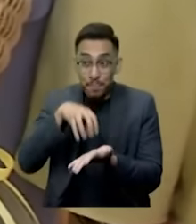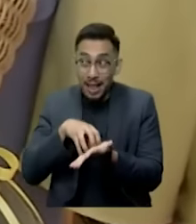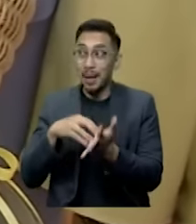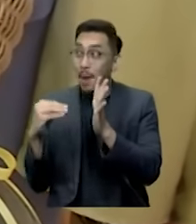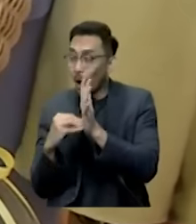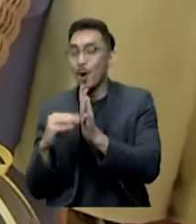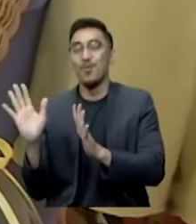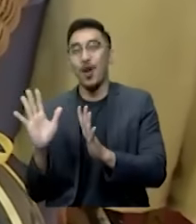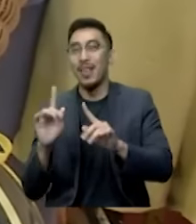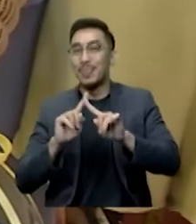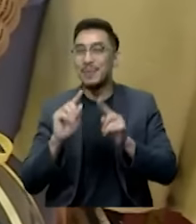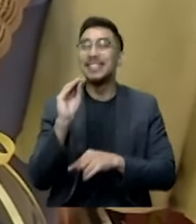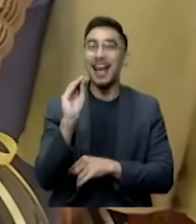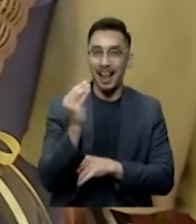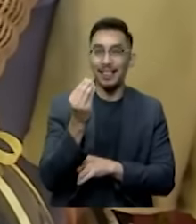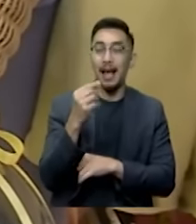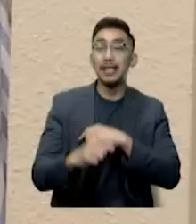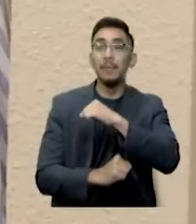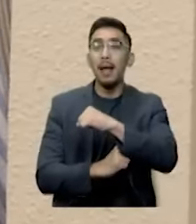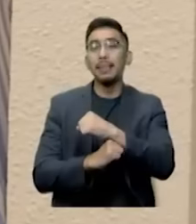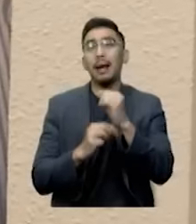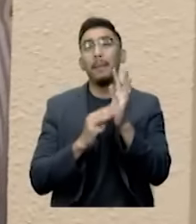di jembatan Metro Tanah Abang.